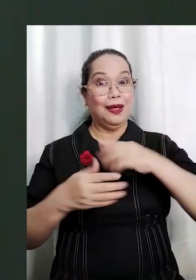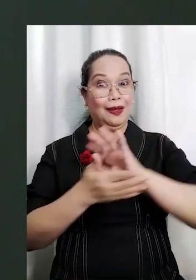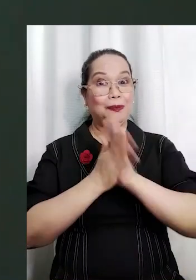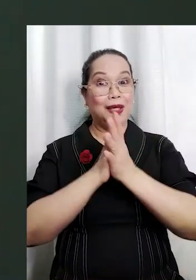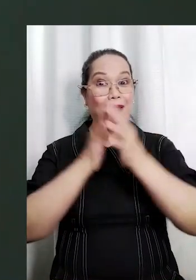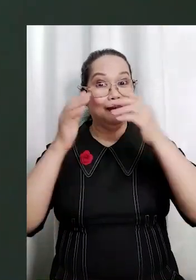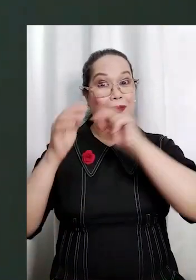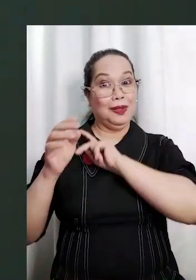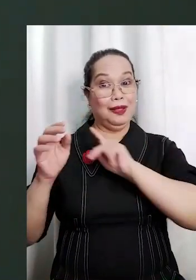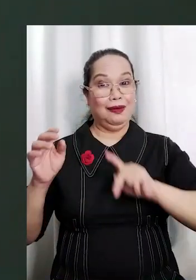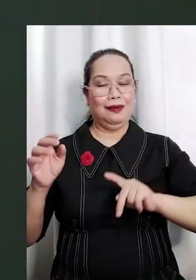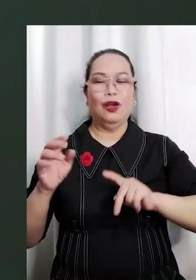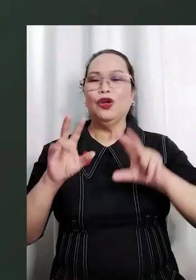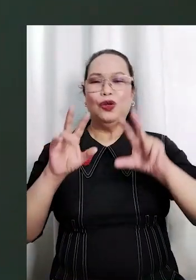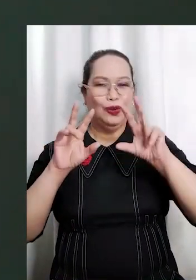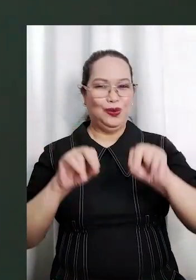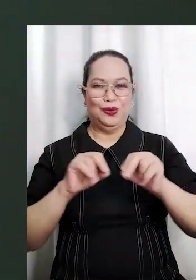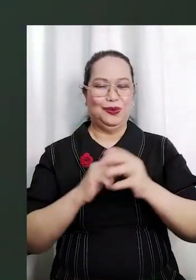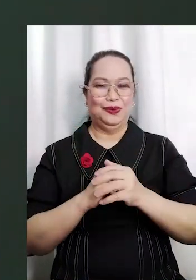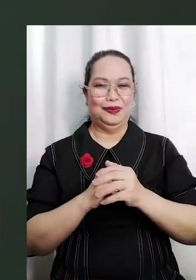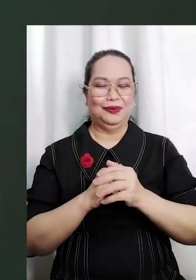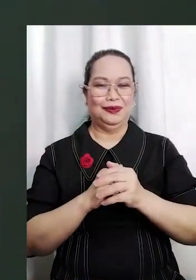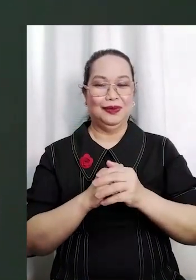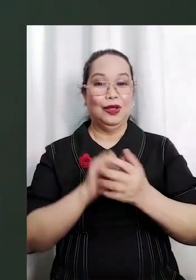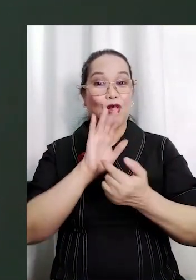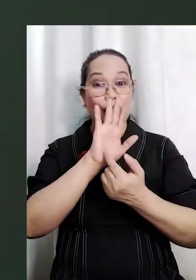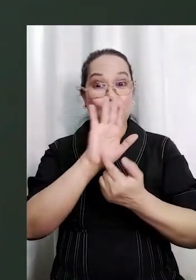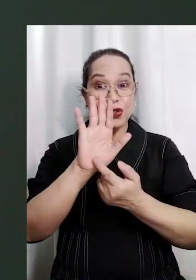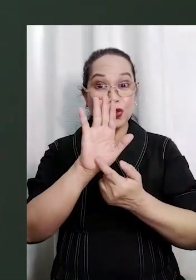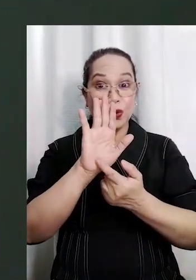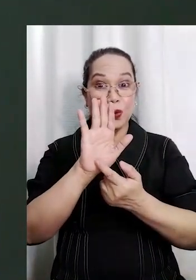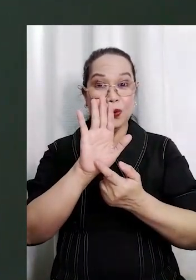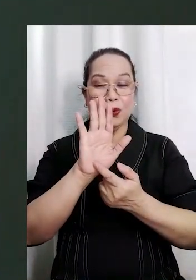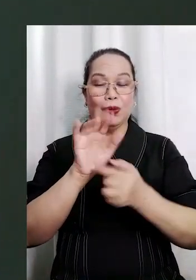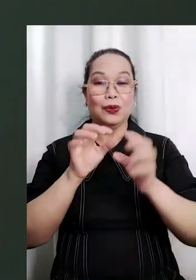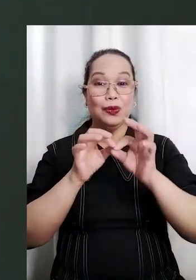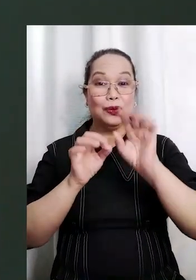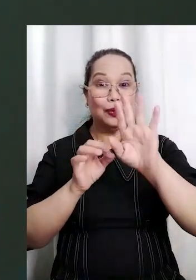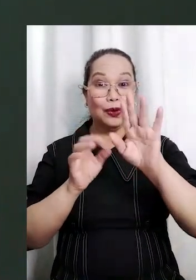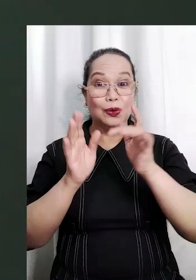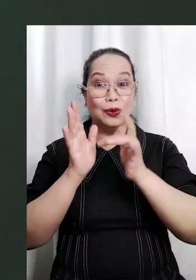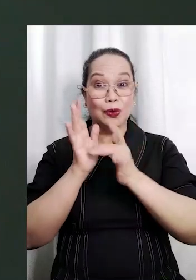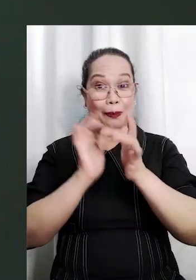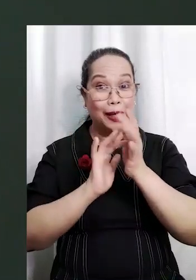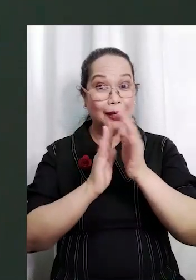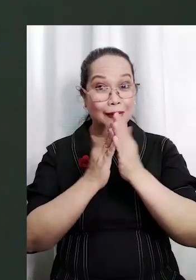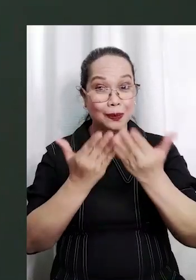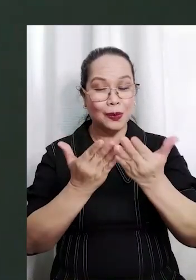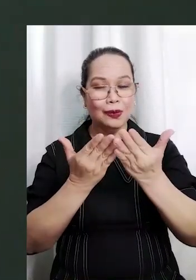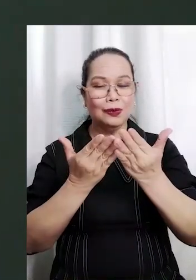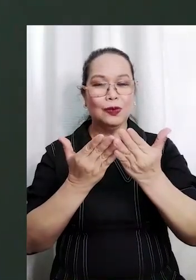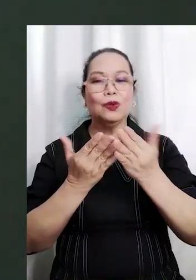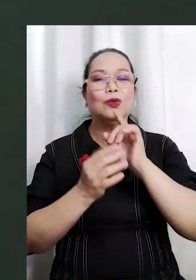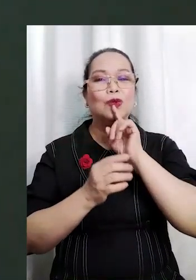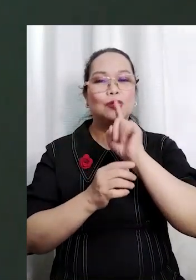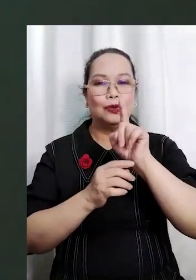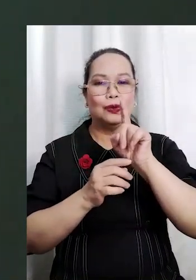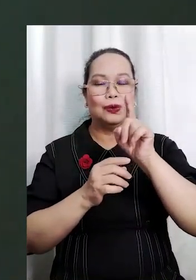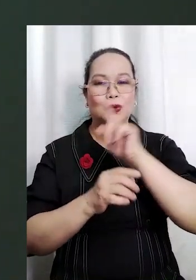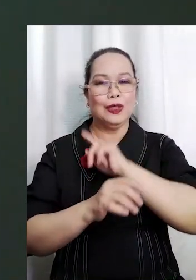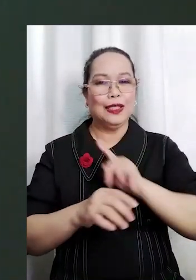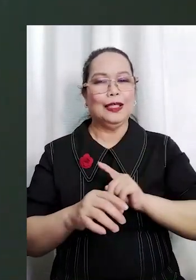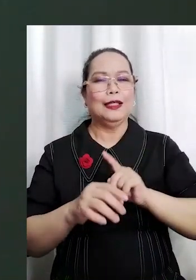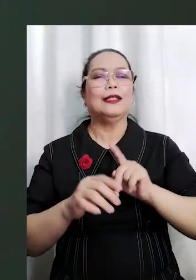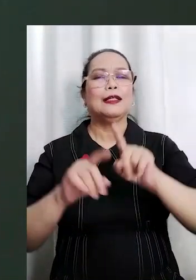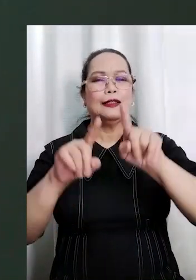itong privilege position na ito. Hindi po. Pinapakita ng Gospels na si Jesus ay isang subok na hari ng